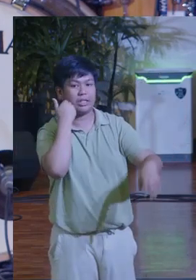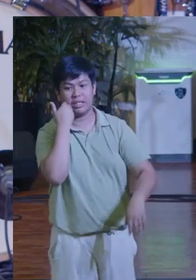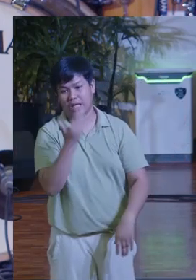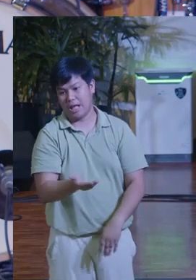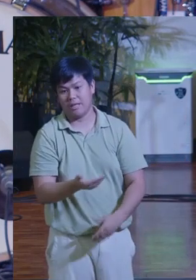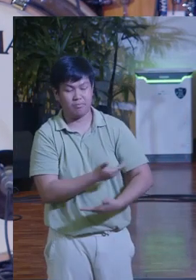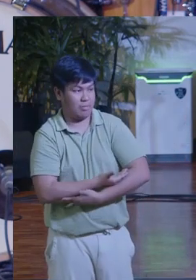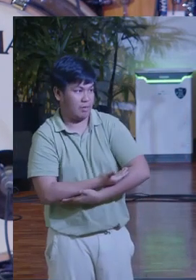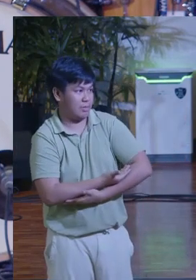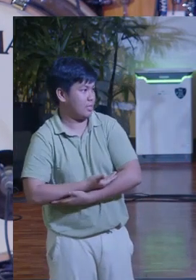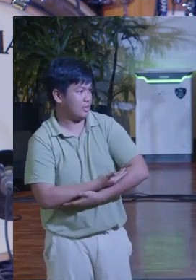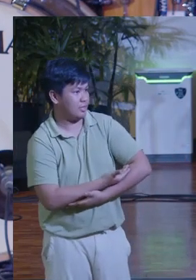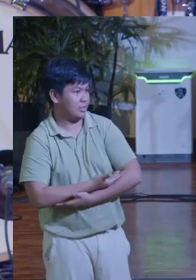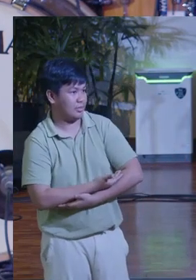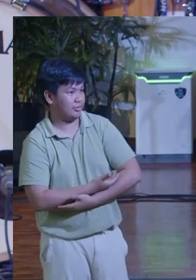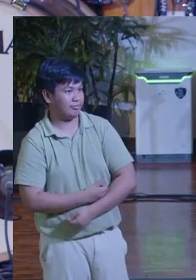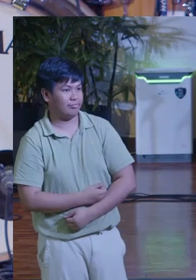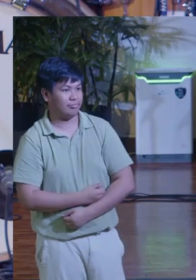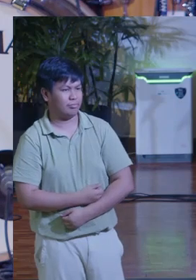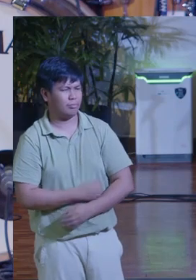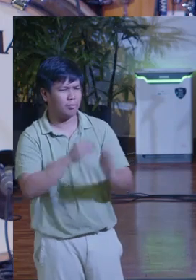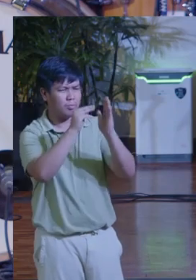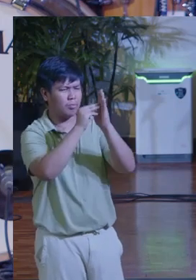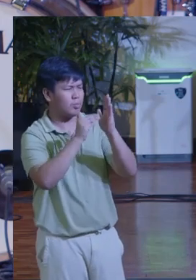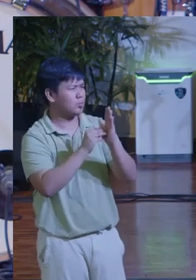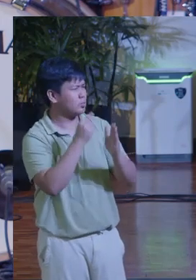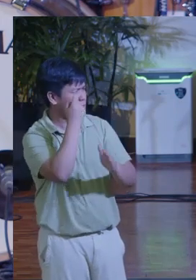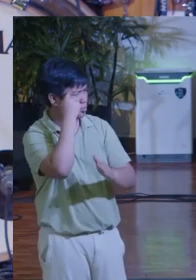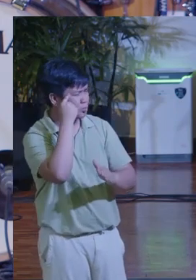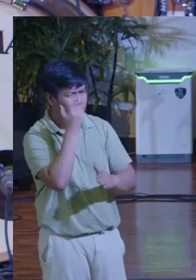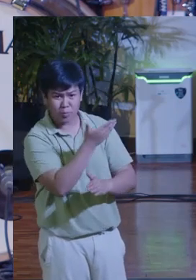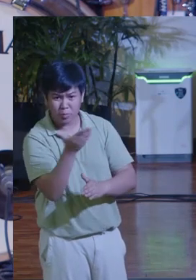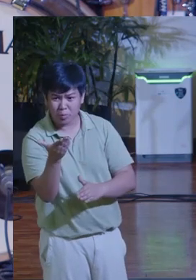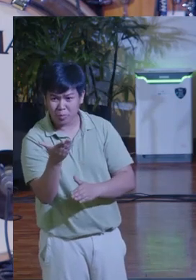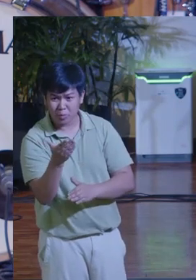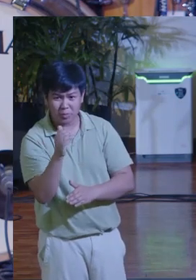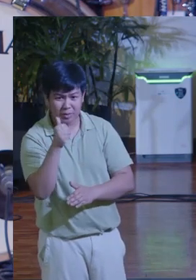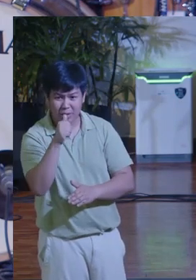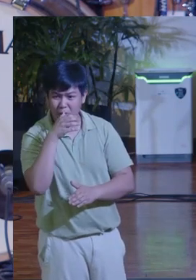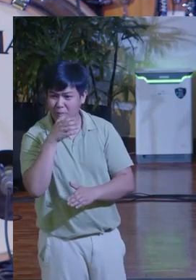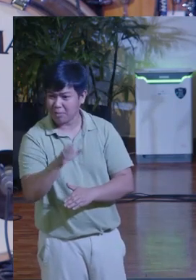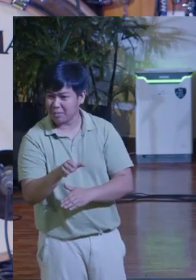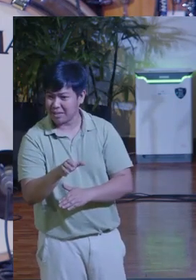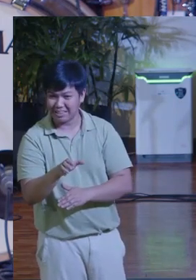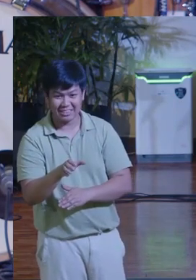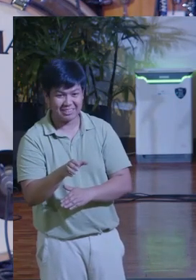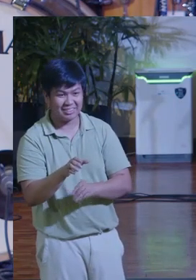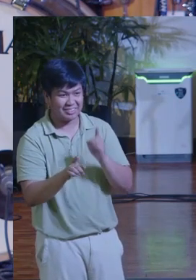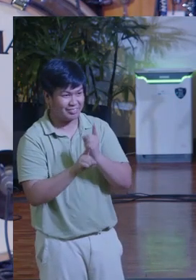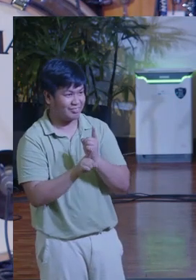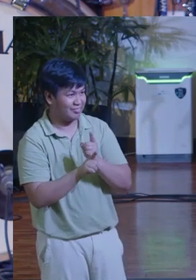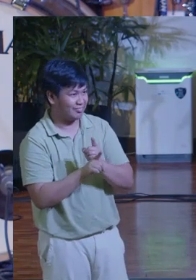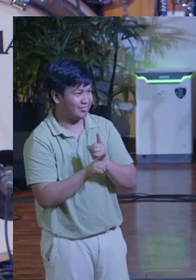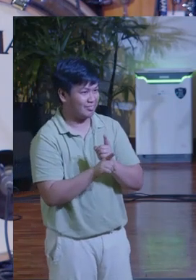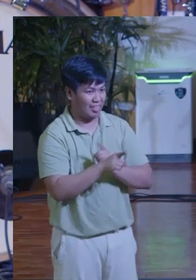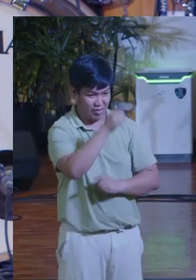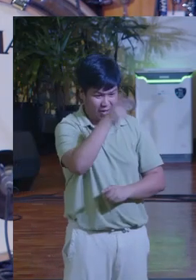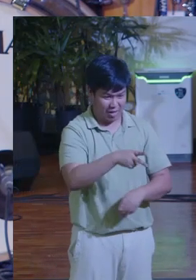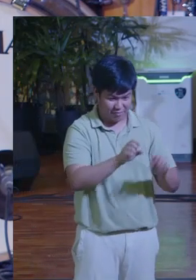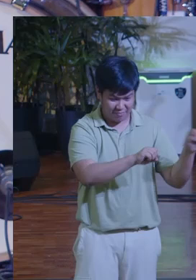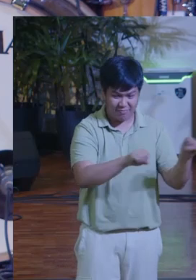Israel, si Moises. Si Pastor Larry po sa kanyang mensahe kaninang umaga sa